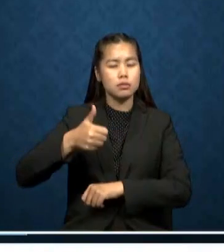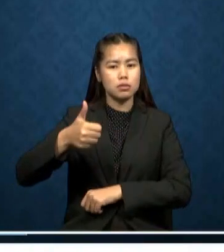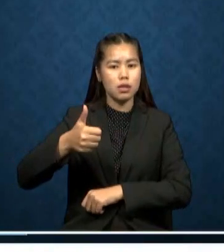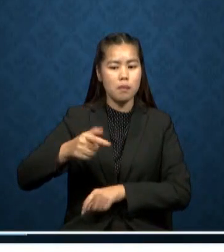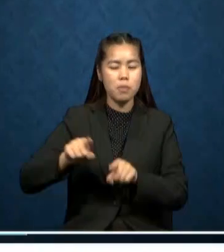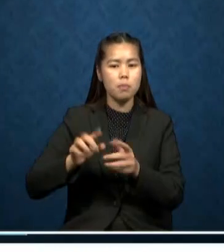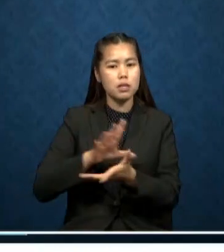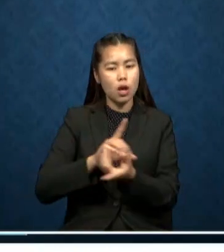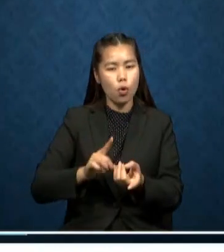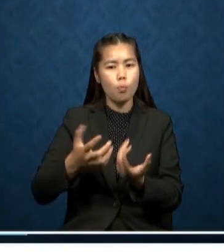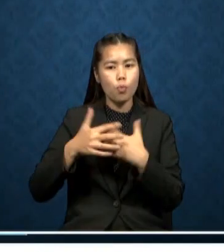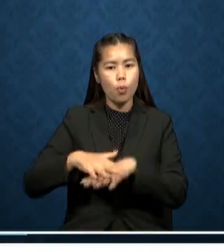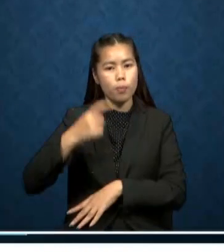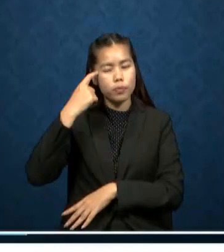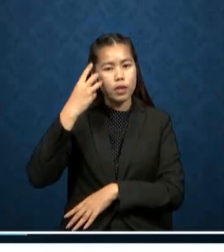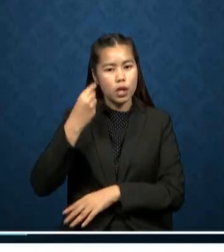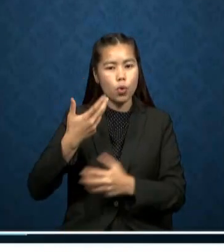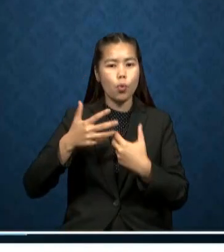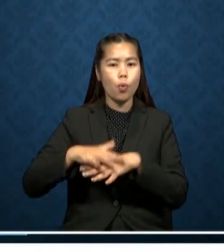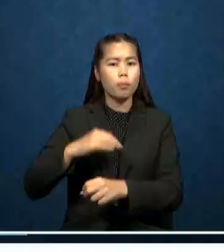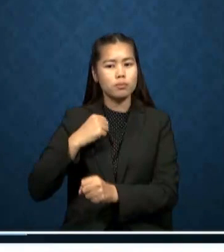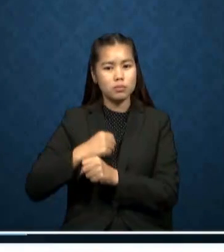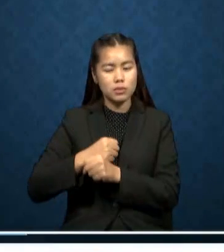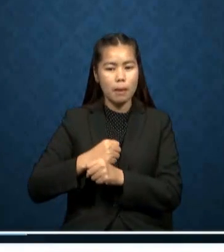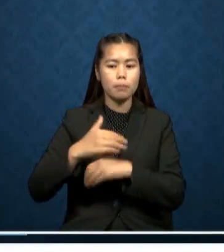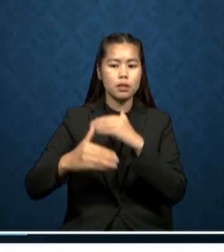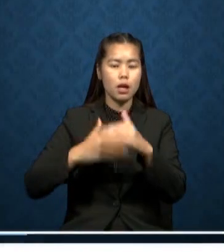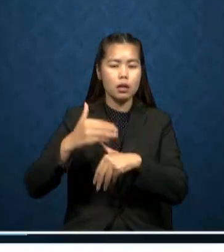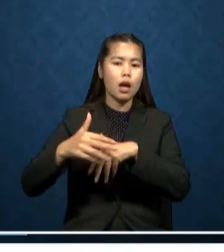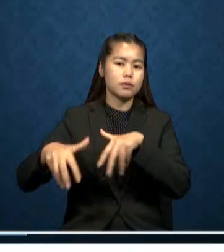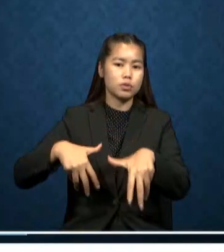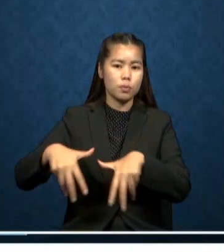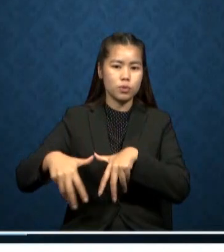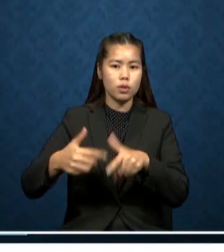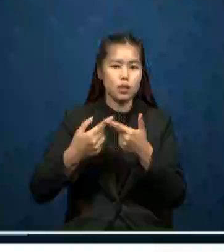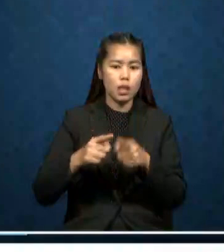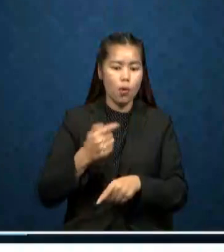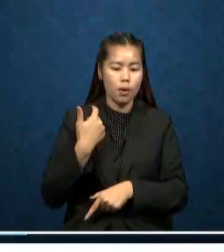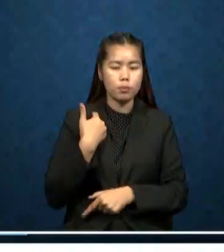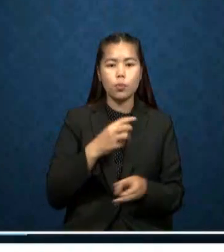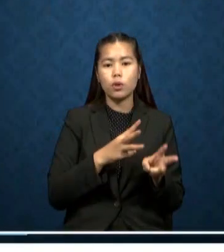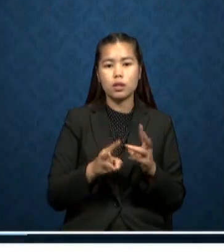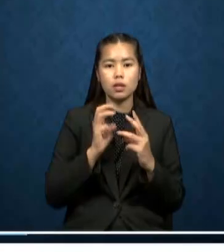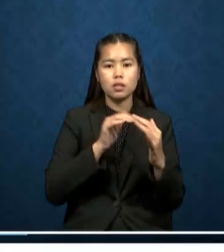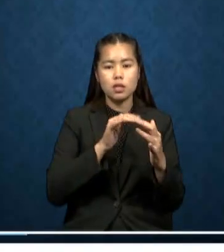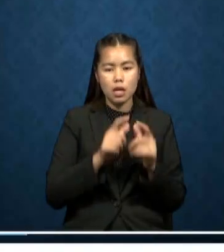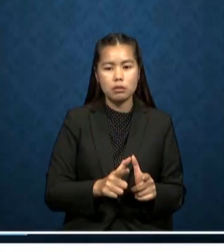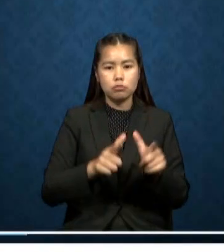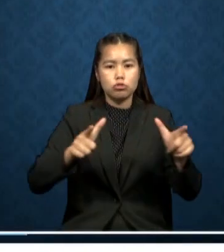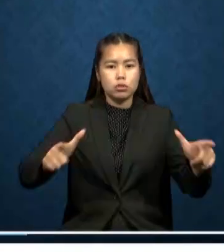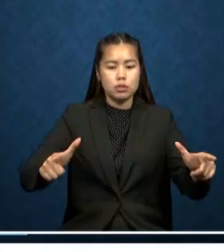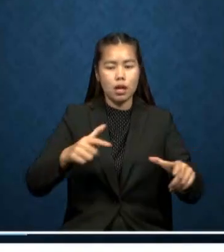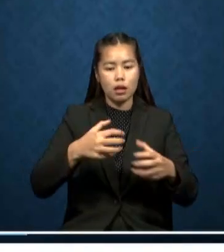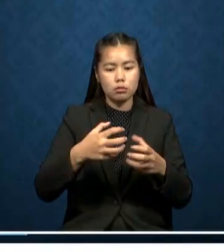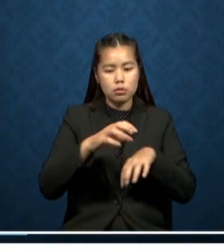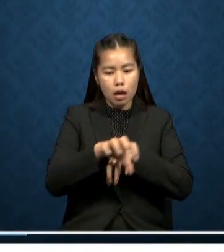ของการร่วมคิดร่วมทำสร้างสรรค์พัฒนาท้องถิ่นและมีการใช้การสื่อสารเพื่อขยายเครือข่ายและพัฒนาเครือ